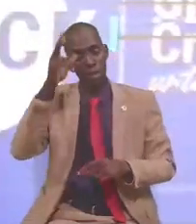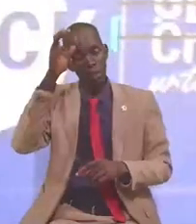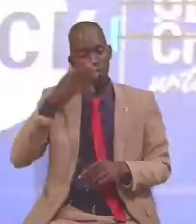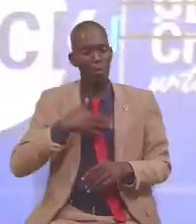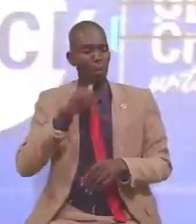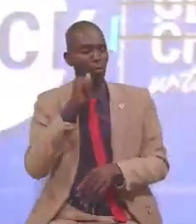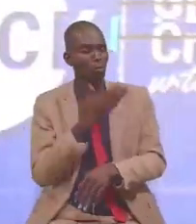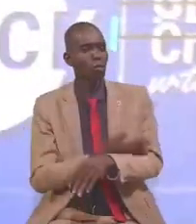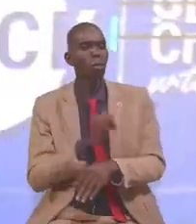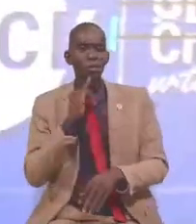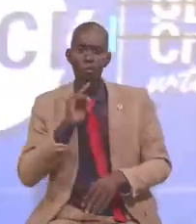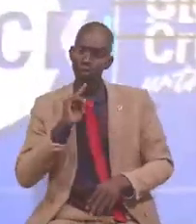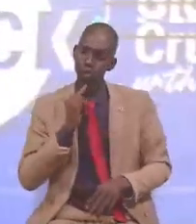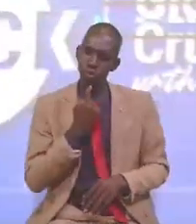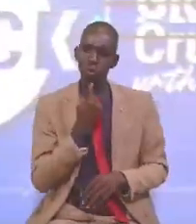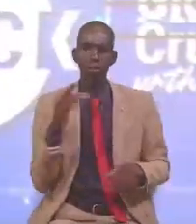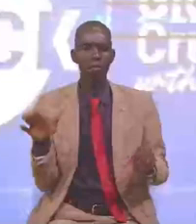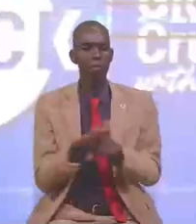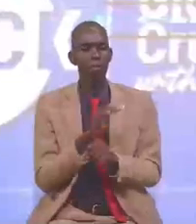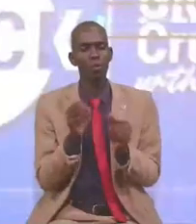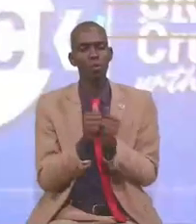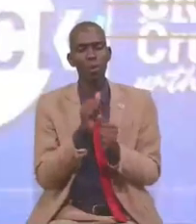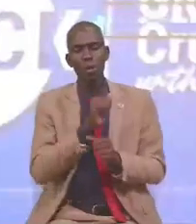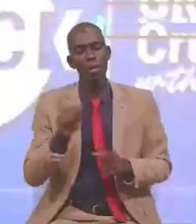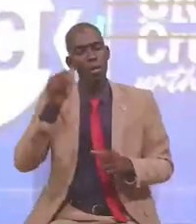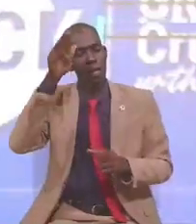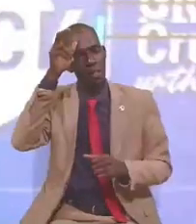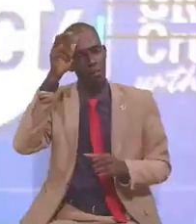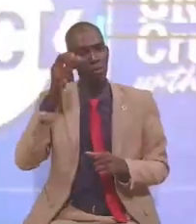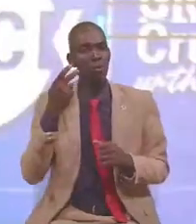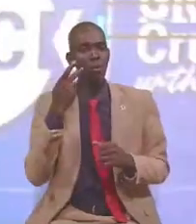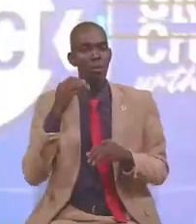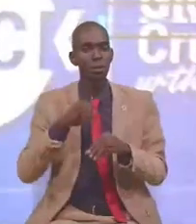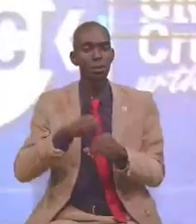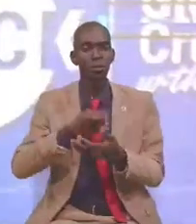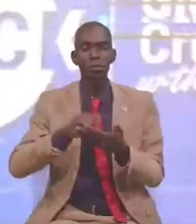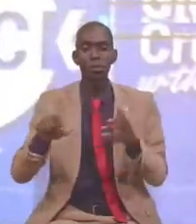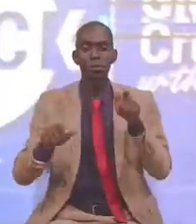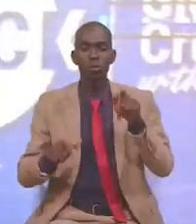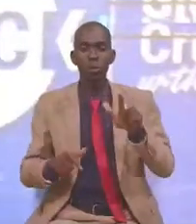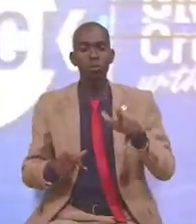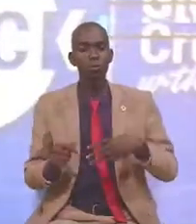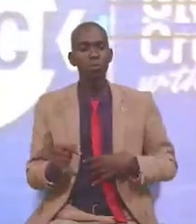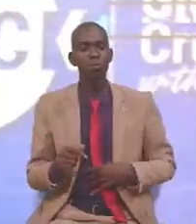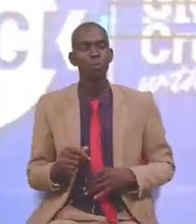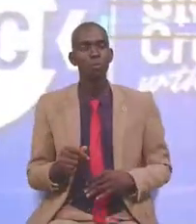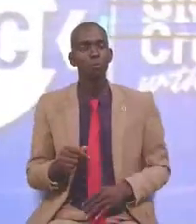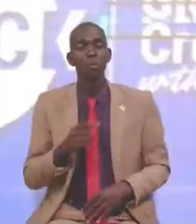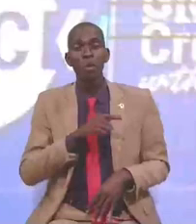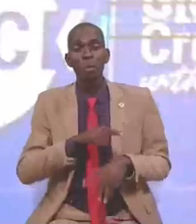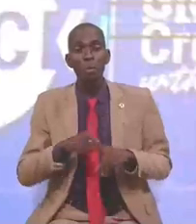est cruellement tourmentée par le démon. Le verset 23 dit, « Il ne